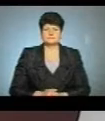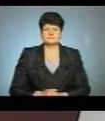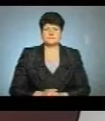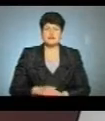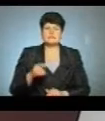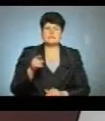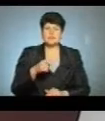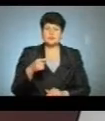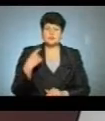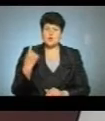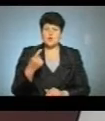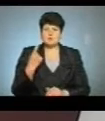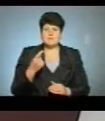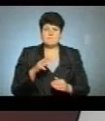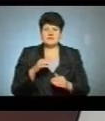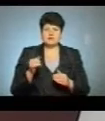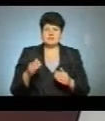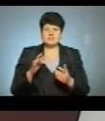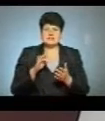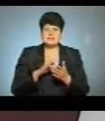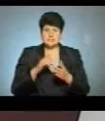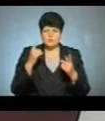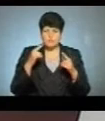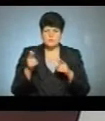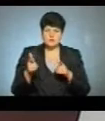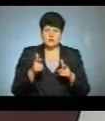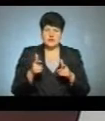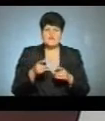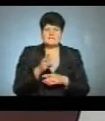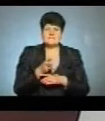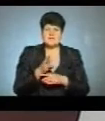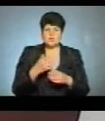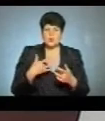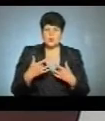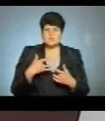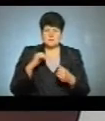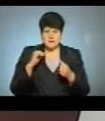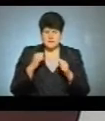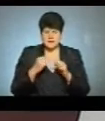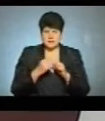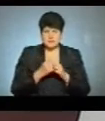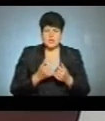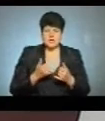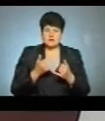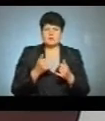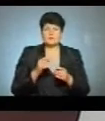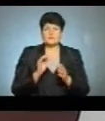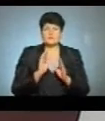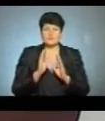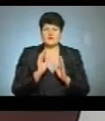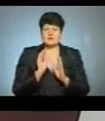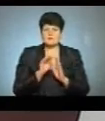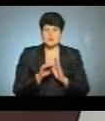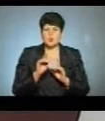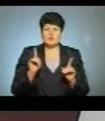Тернопільський обласний методичний центр творчості підготував відеоконцерт «Пам'ятаємо», опублікували його на сторінці у Фейсбуці. Тернопільський